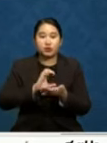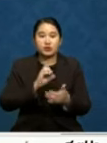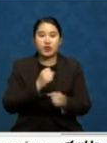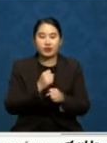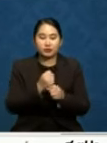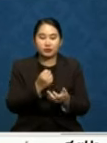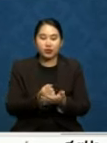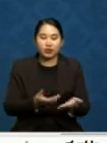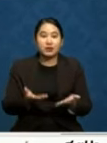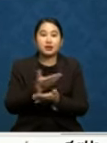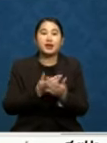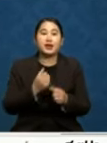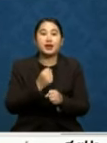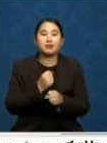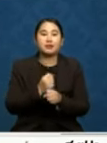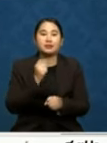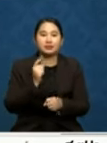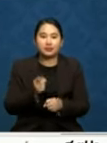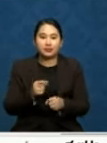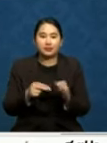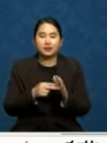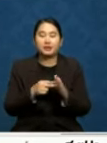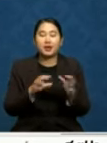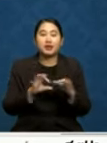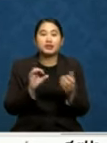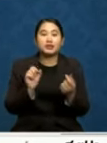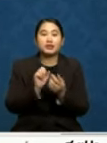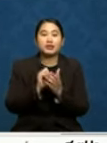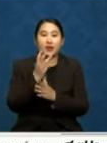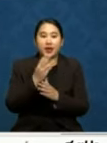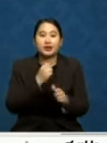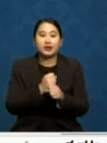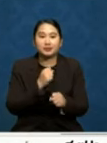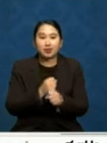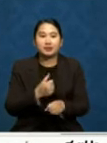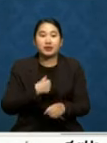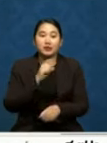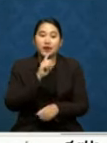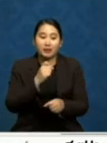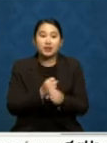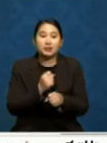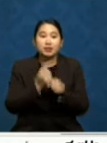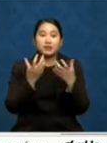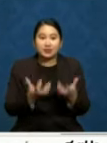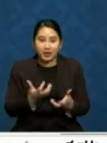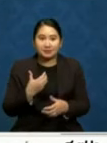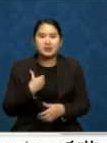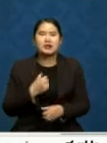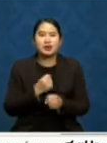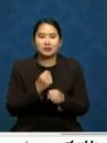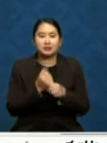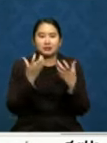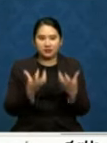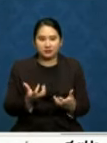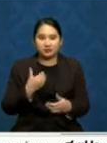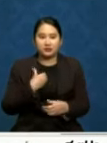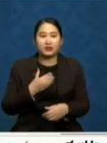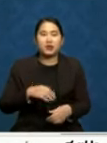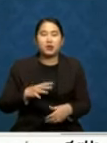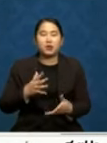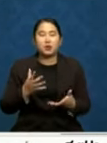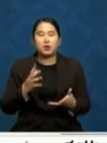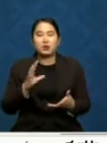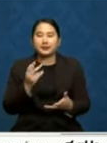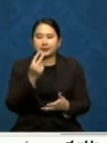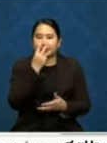พิจารณาถึงความเป็นจริงในเรื่องของสวัสดิการอย่าลืมว่าพวกเราเนี่ยถามว่าทำงานหนักไหมพวกเราทำงานกันหนักนะครับมีแต่โลกภายนอก